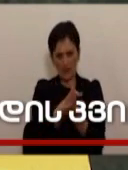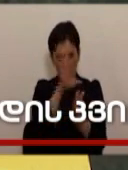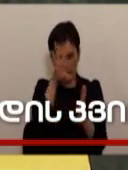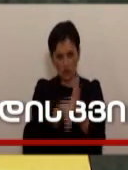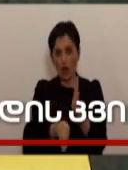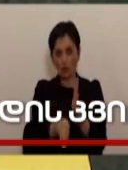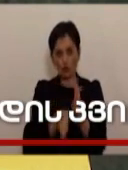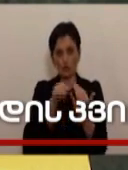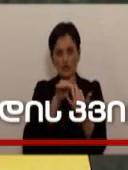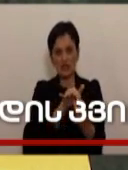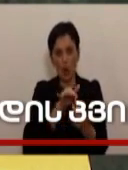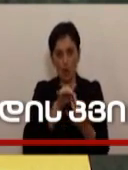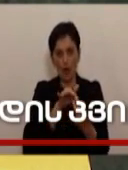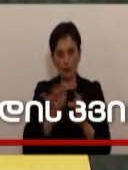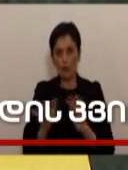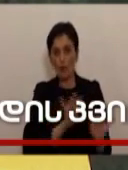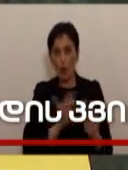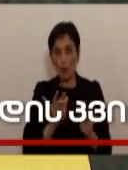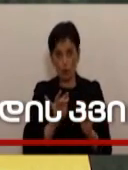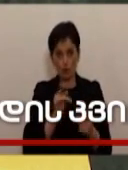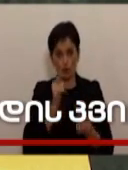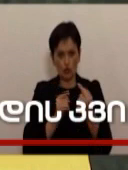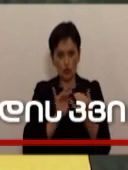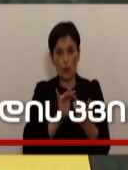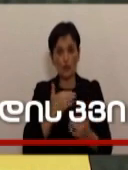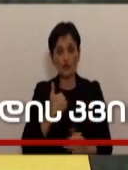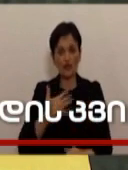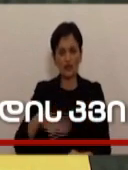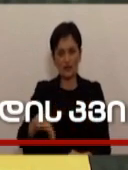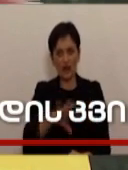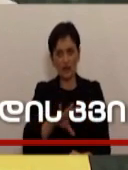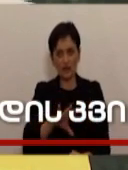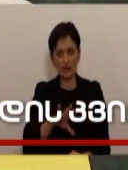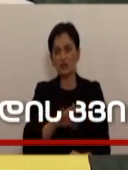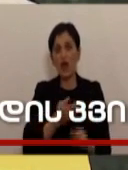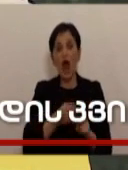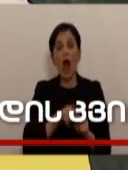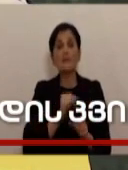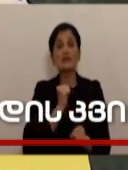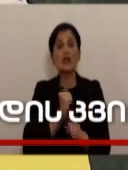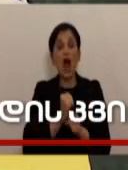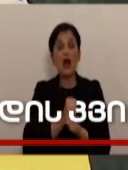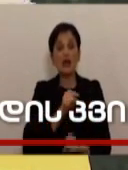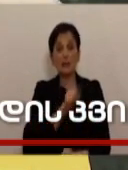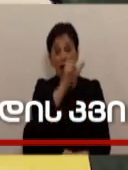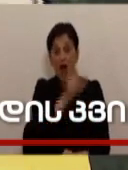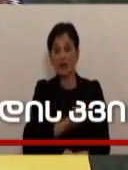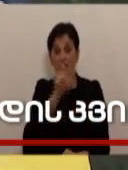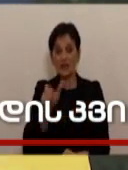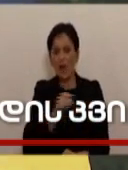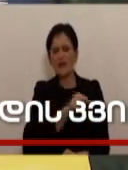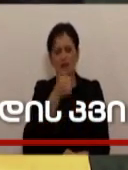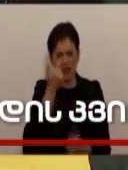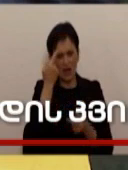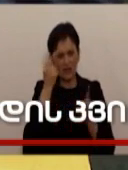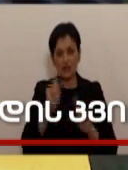obas, sau mari bucurie de bebeș, complex. Ce e nicuiepnis? Dama sa ketebne nim sa Adamianebi. Roma zalian